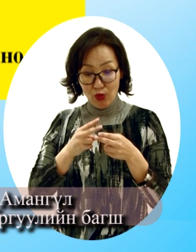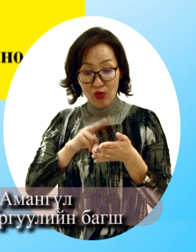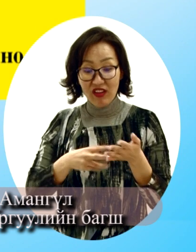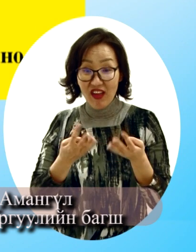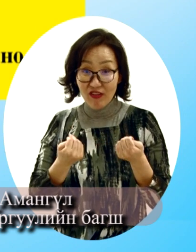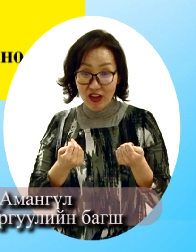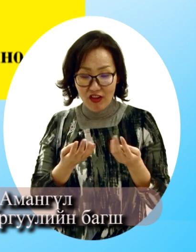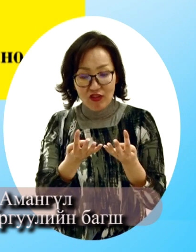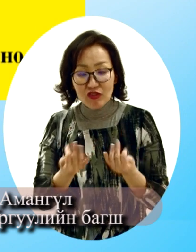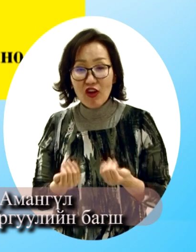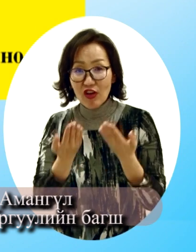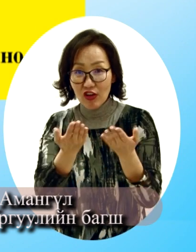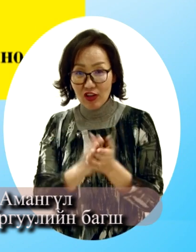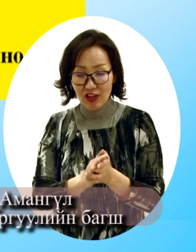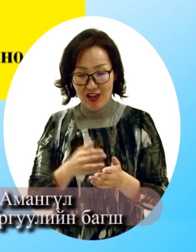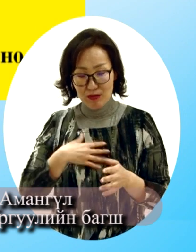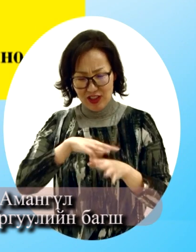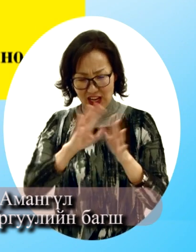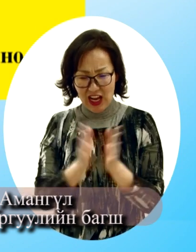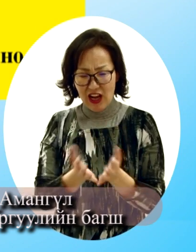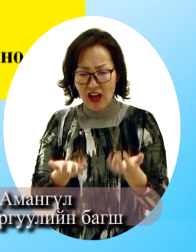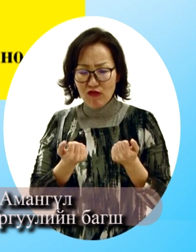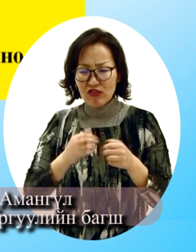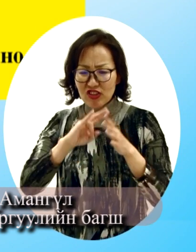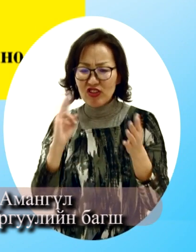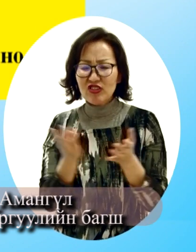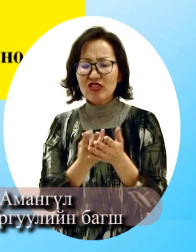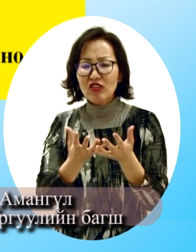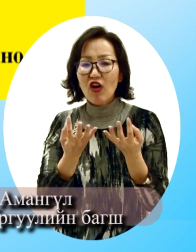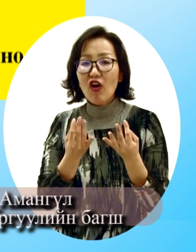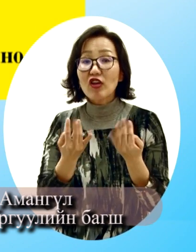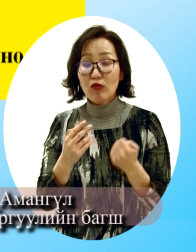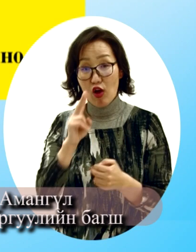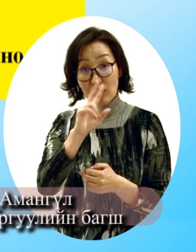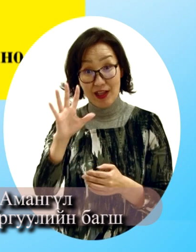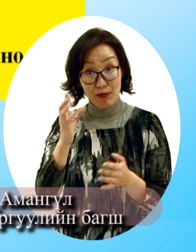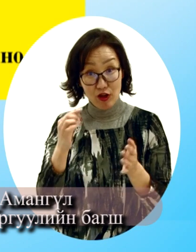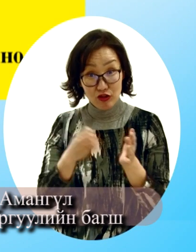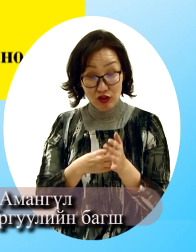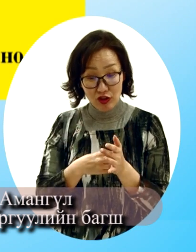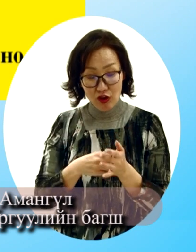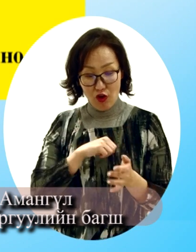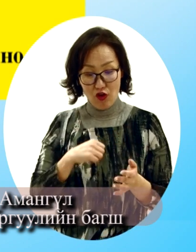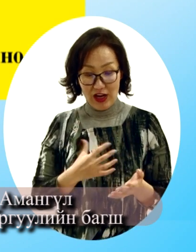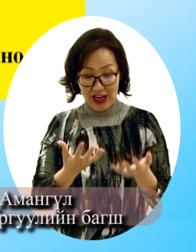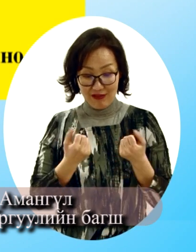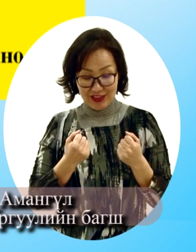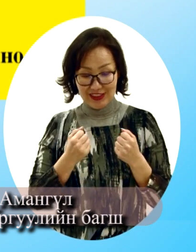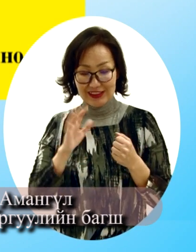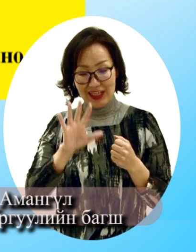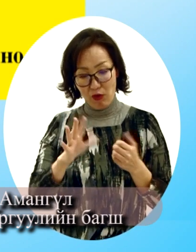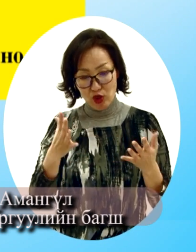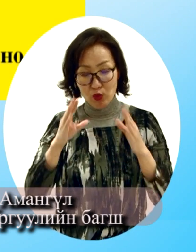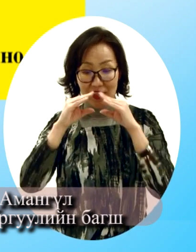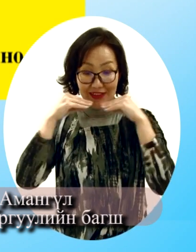Энди өз-өз алган упайларыбызды эсептейик. Биринчи кадам. Барлыгы 25 упай алууга тийиштимиз.